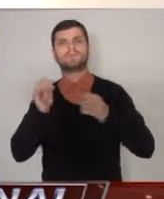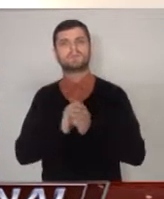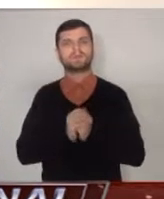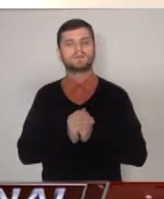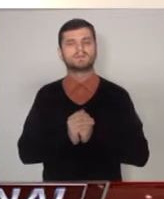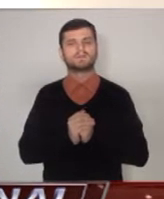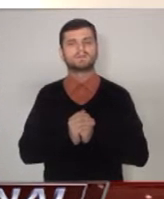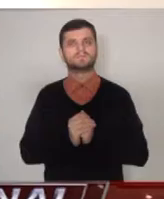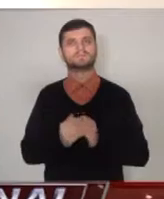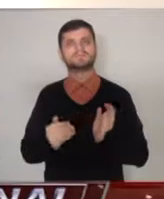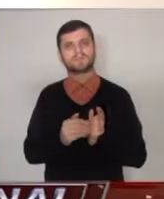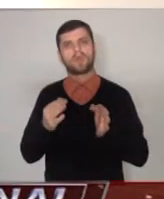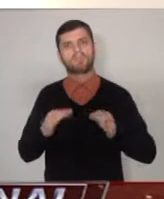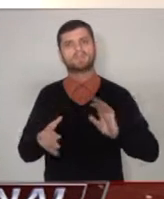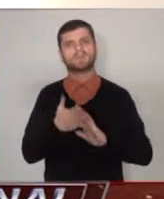l-am și terminat.